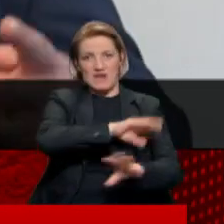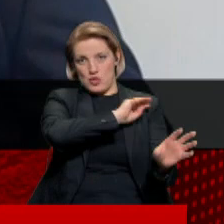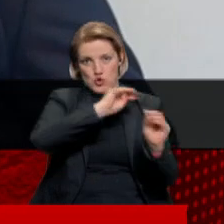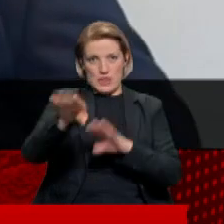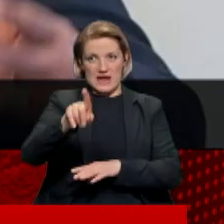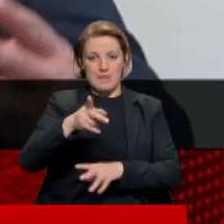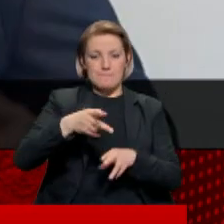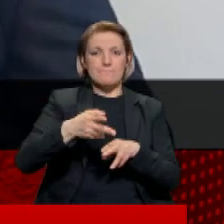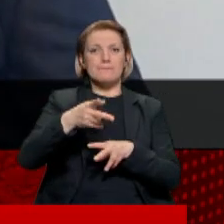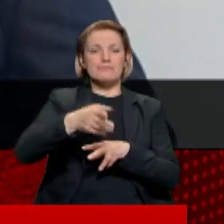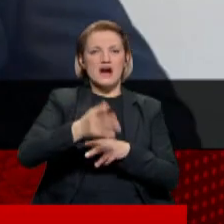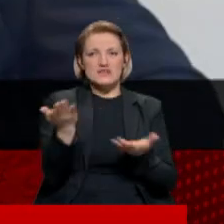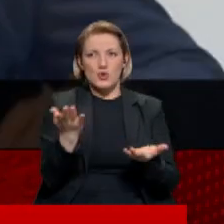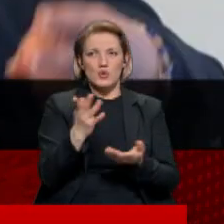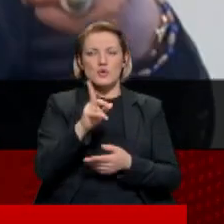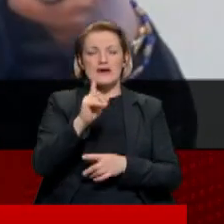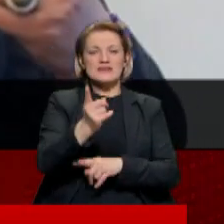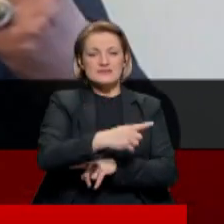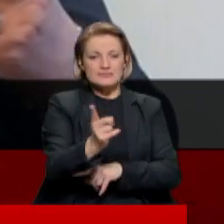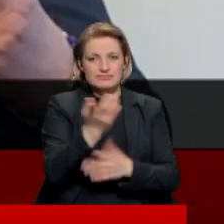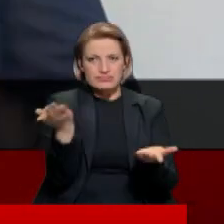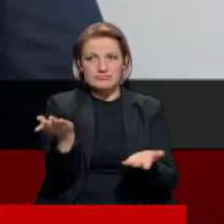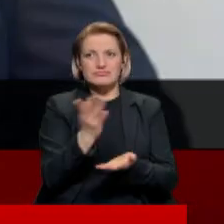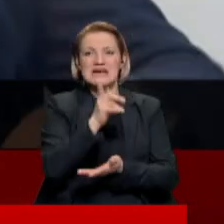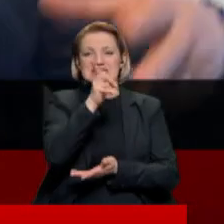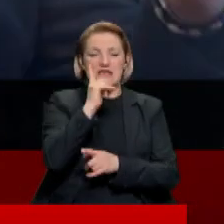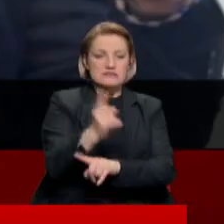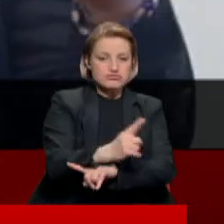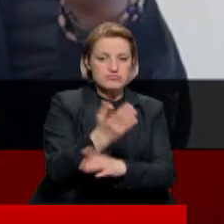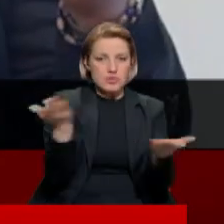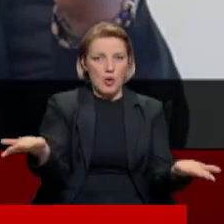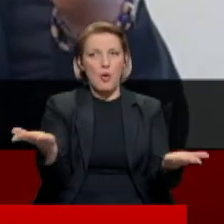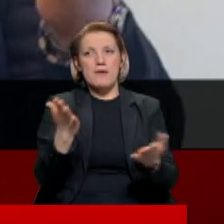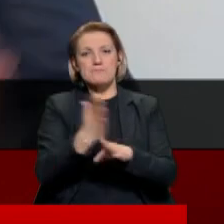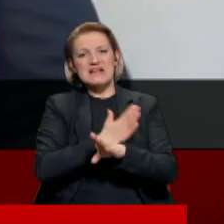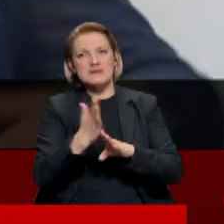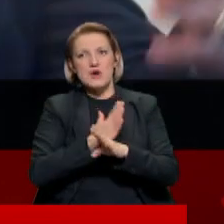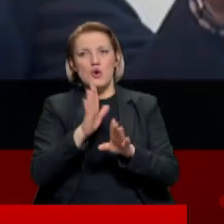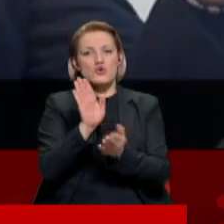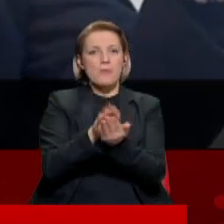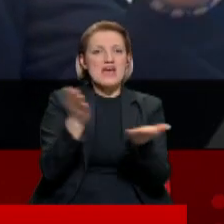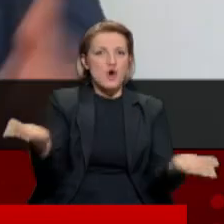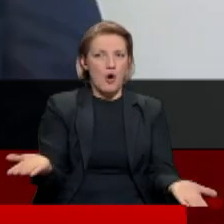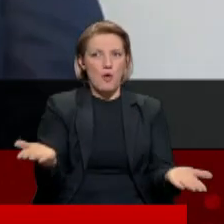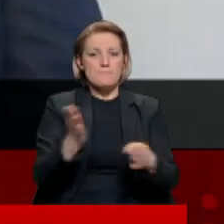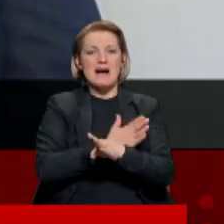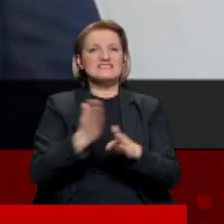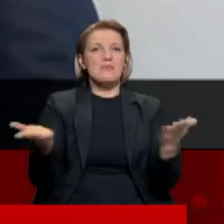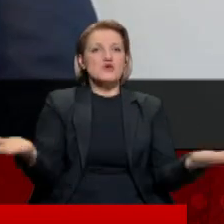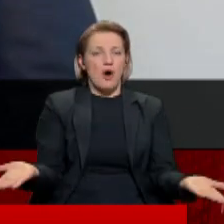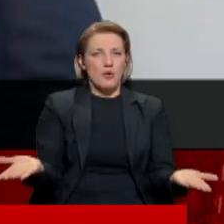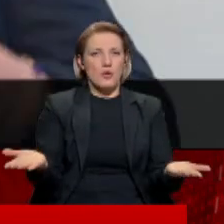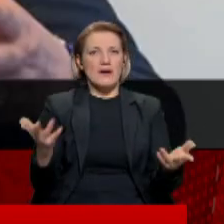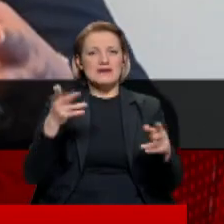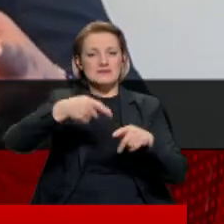göndereceksin, makası yok, ısı tarayıcısı yok, ses tarayıcısı yok, ne bileyim işte köpeği yok, alet edevatı